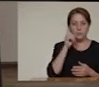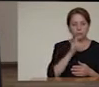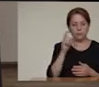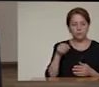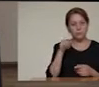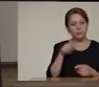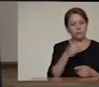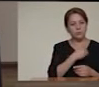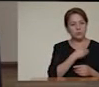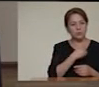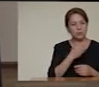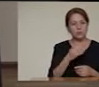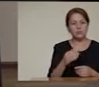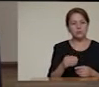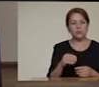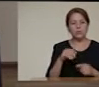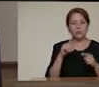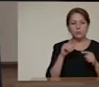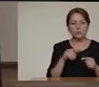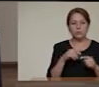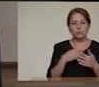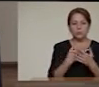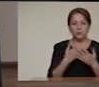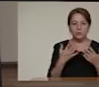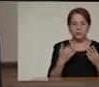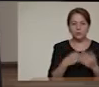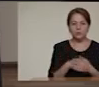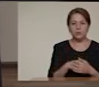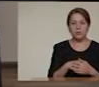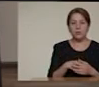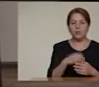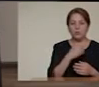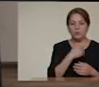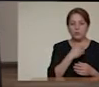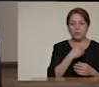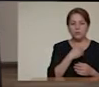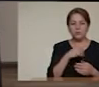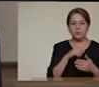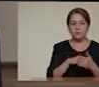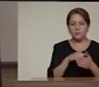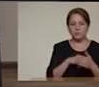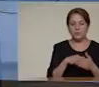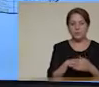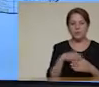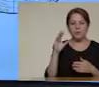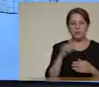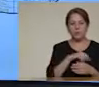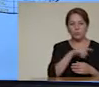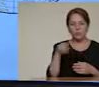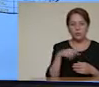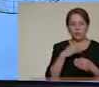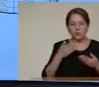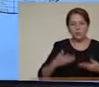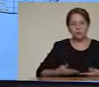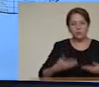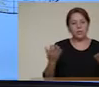sezishdi? Ana shu narsalarga ehtiyoj sezishining asosiy sababi va ularning turmushida